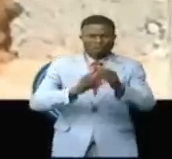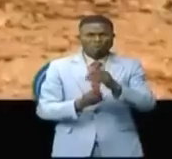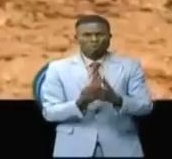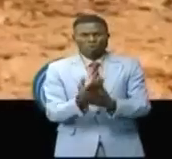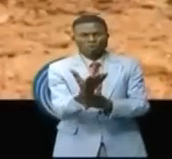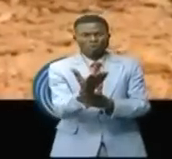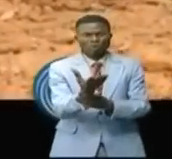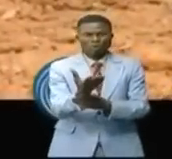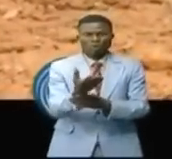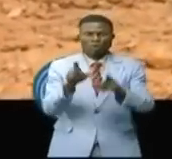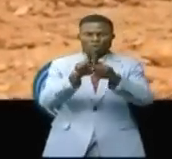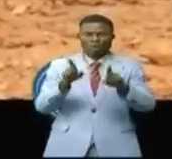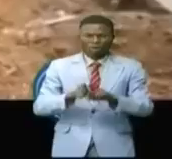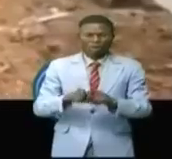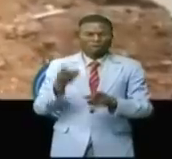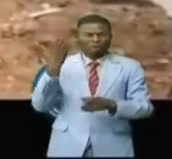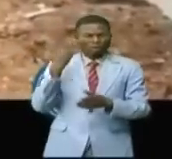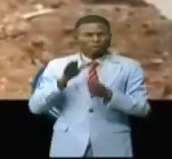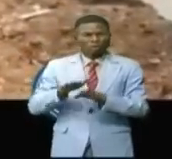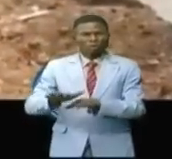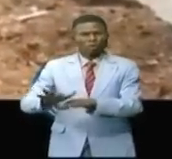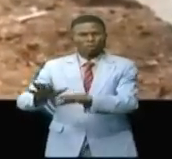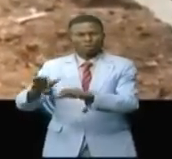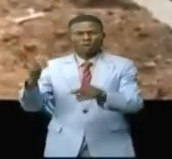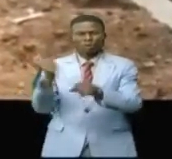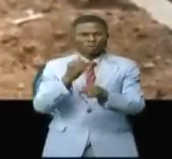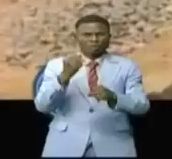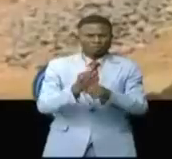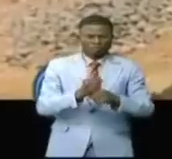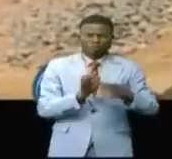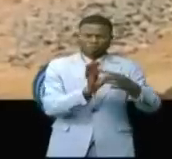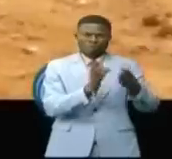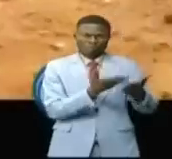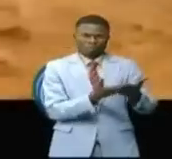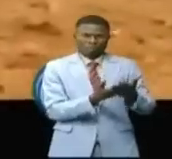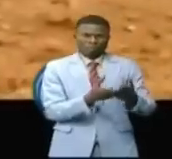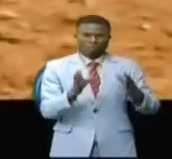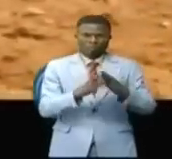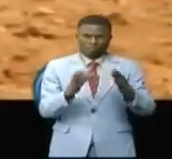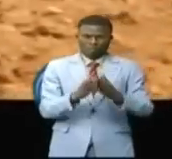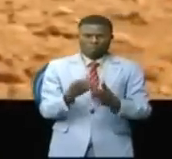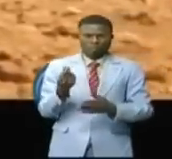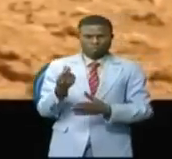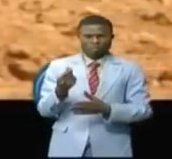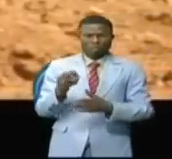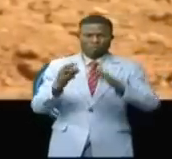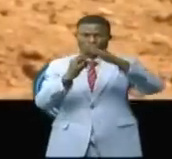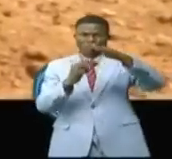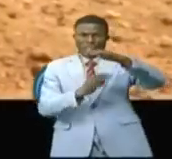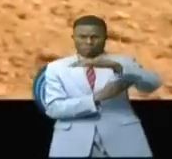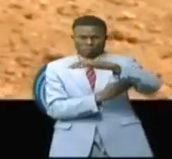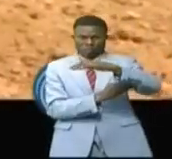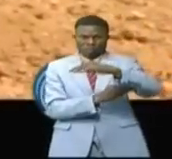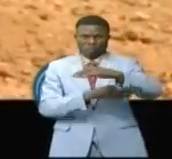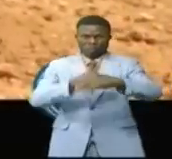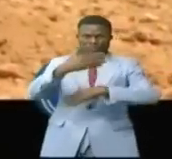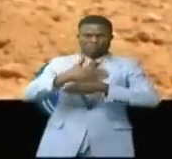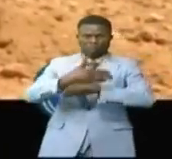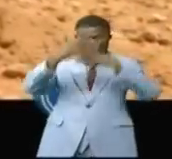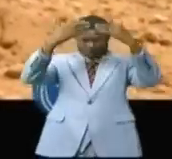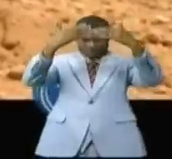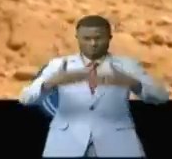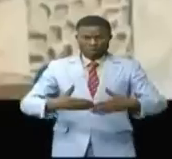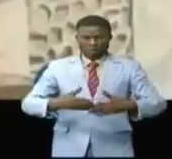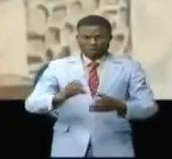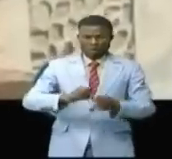construction de la glissière et autres travaux connexes avec les valises des protections posé sur un mur de soutènement long de